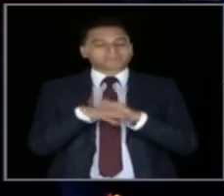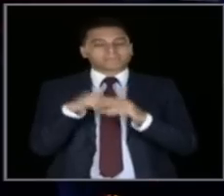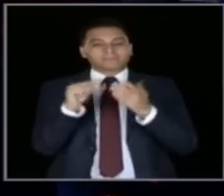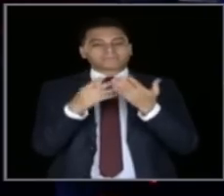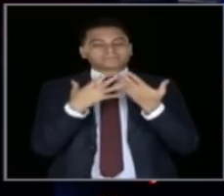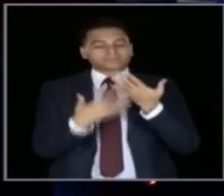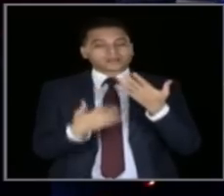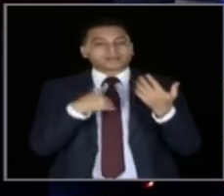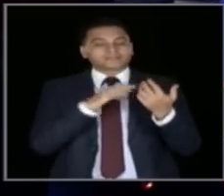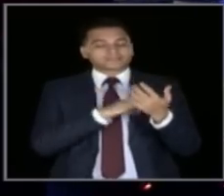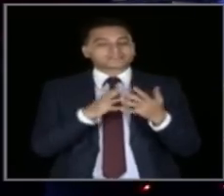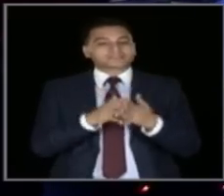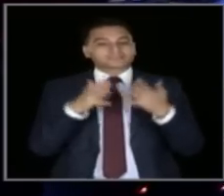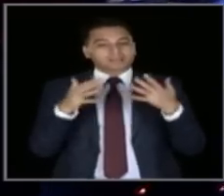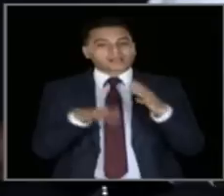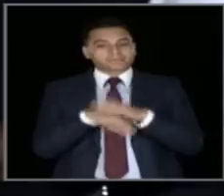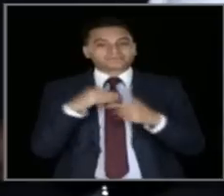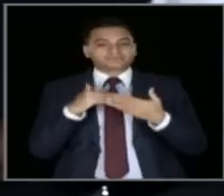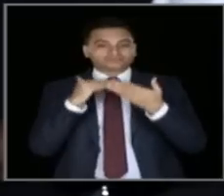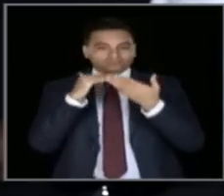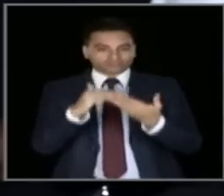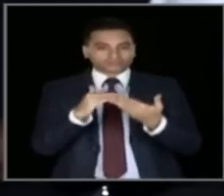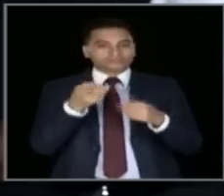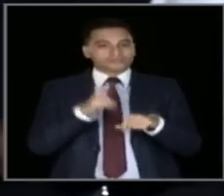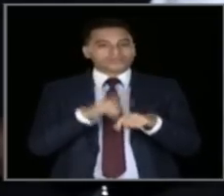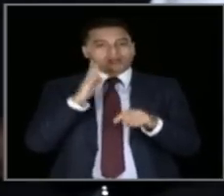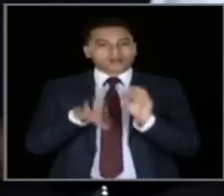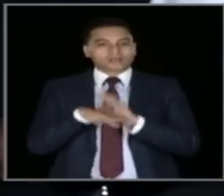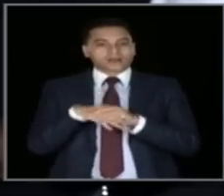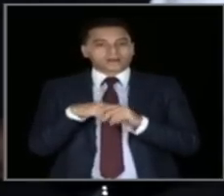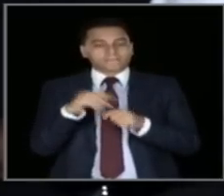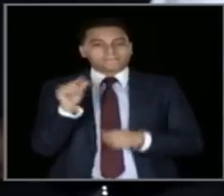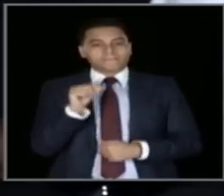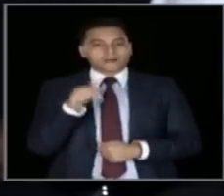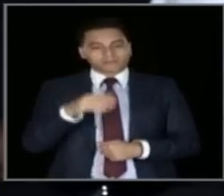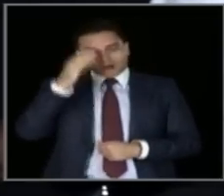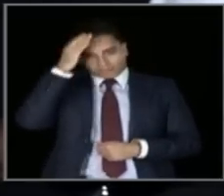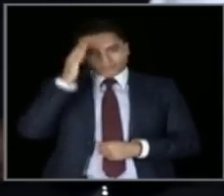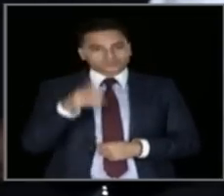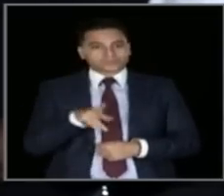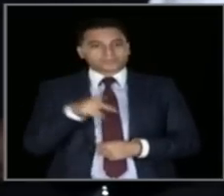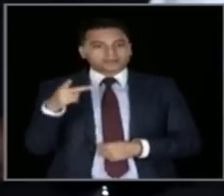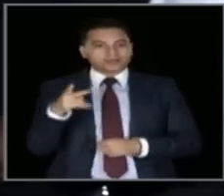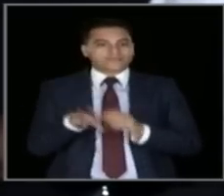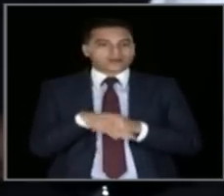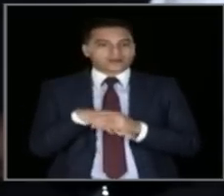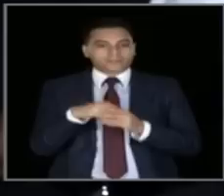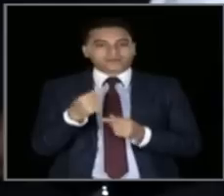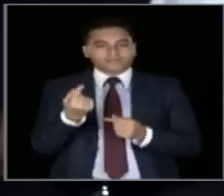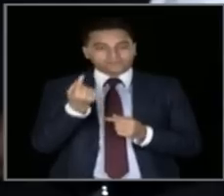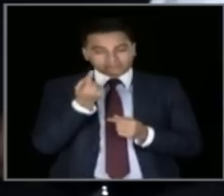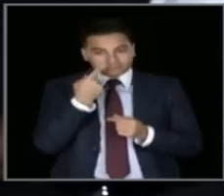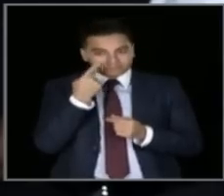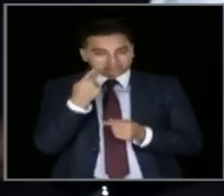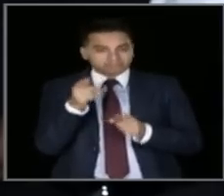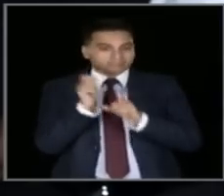لقيت نفسي أنا بحب أساعد، ولقيت نفسي أقدر عن طريق برنامج زي العباقرة قادرون باختلاف، وراني جزء أنا